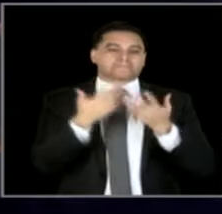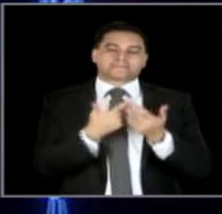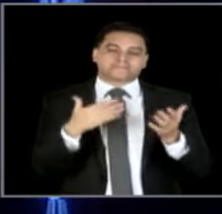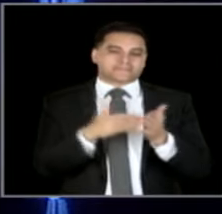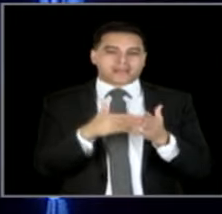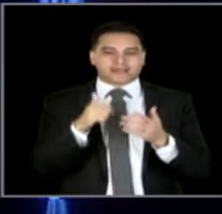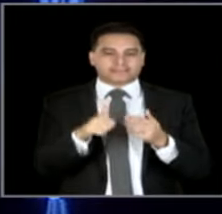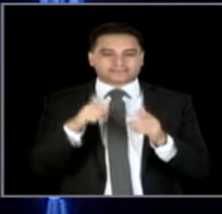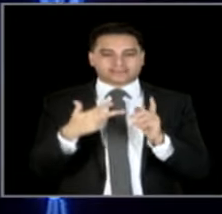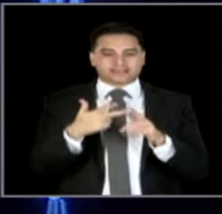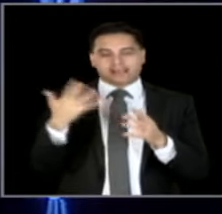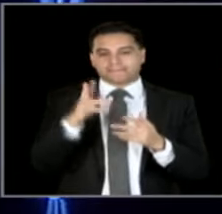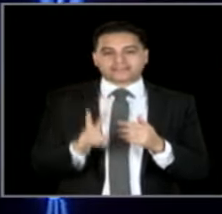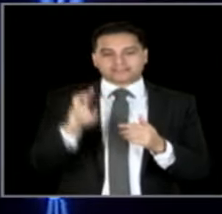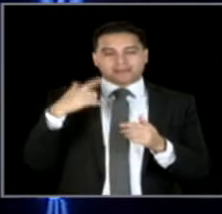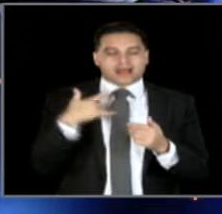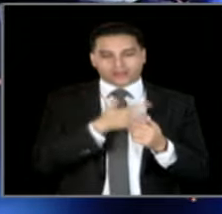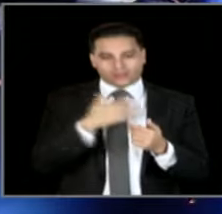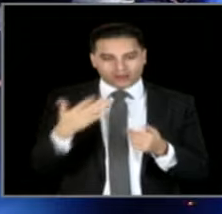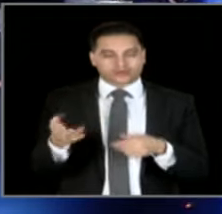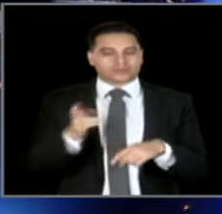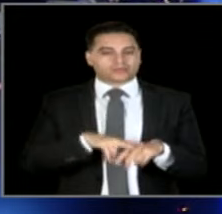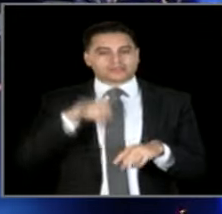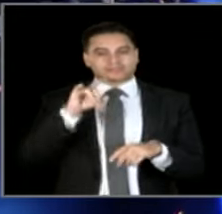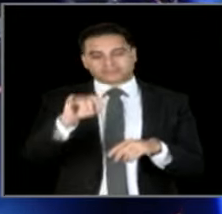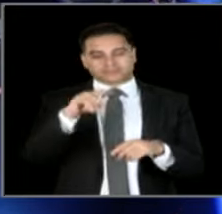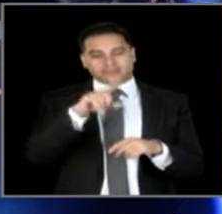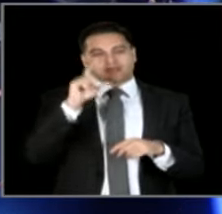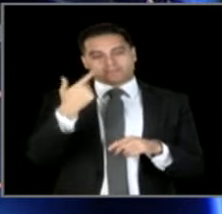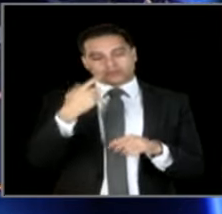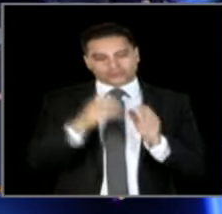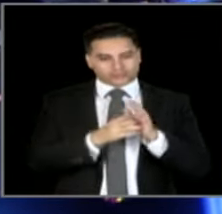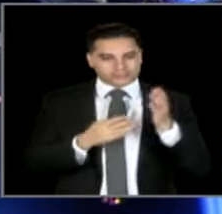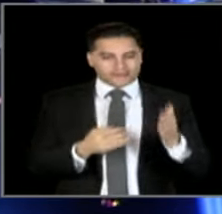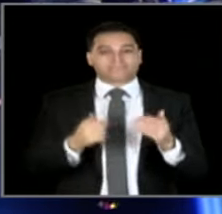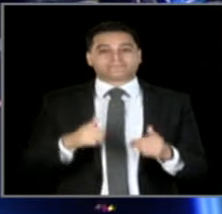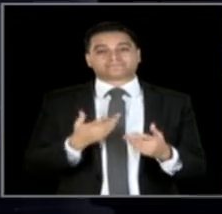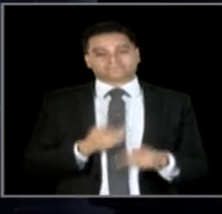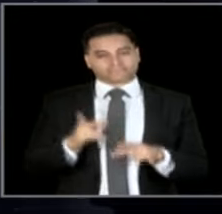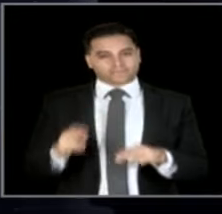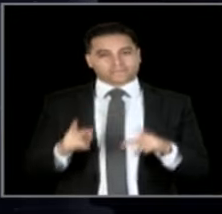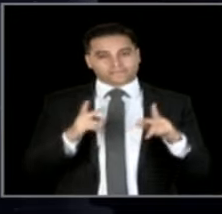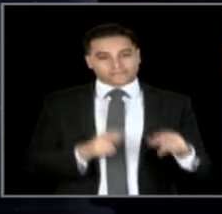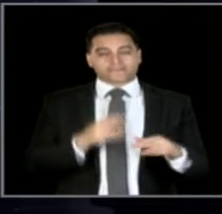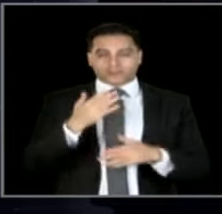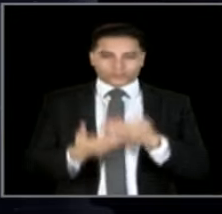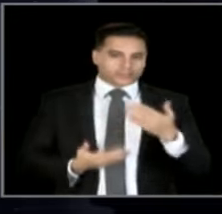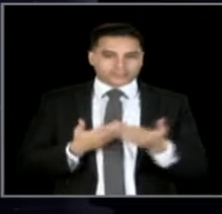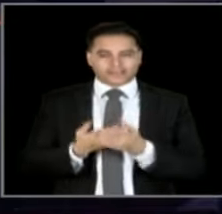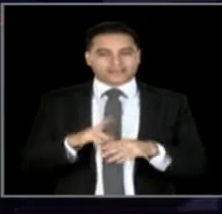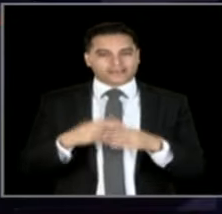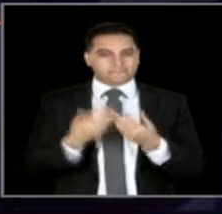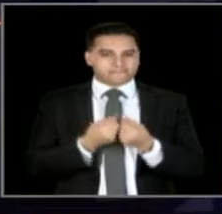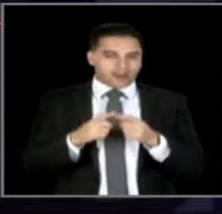الفقرة 70 جامعة حلوان، 50 جامعة المنصورة. هنخرج